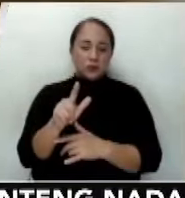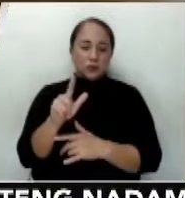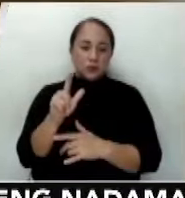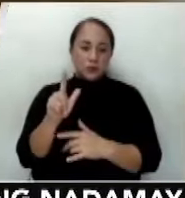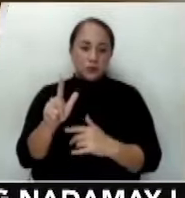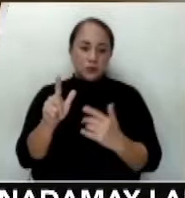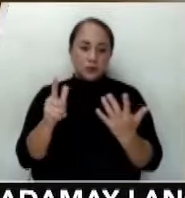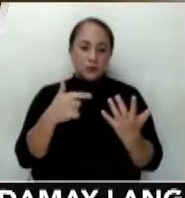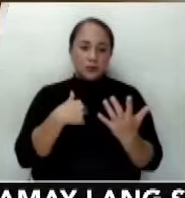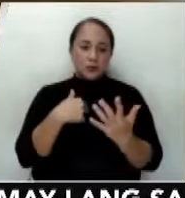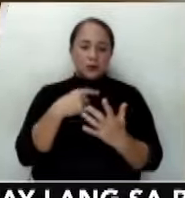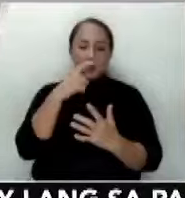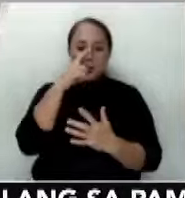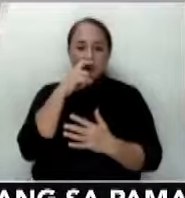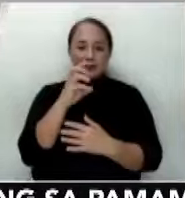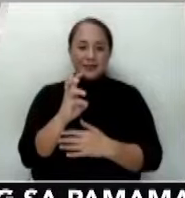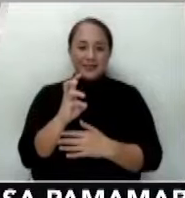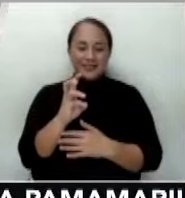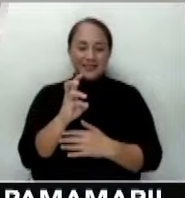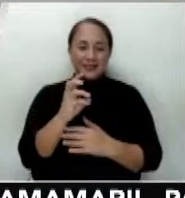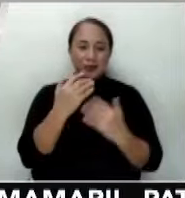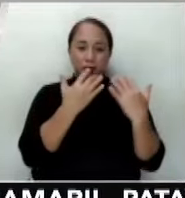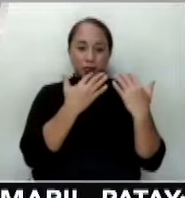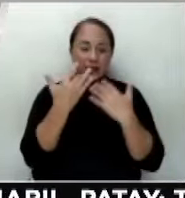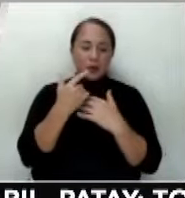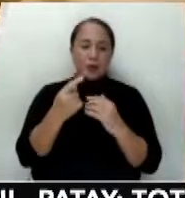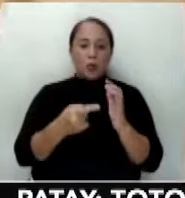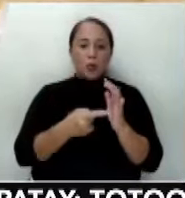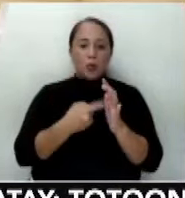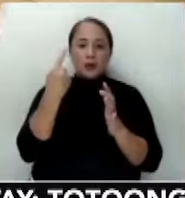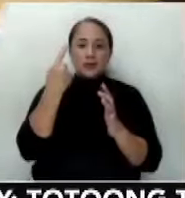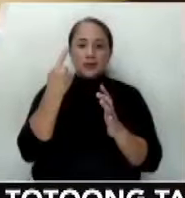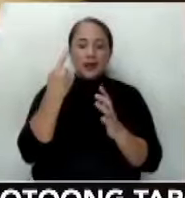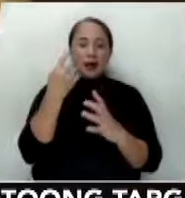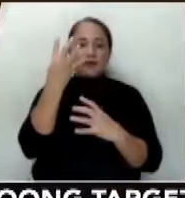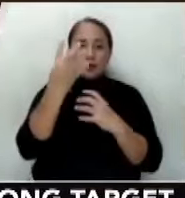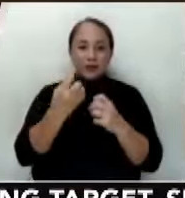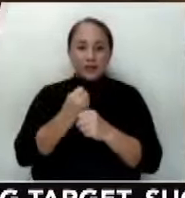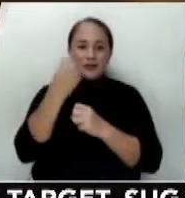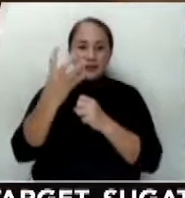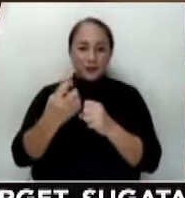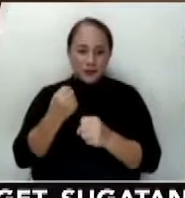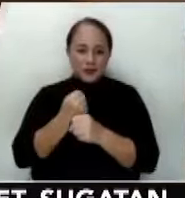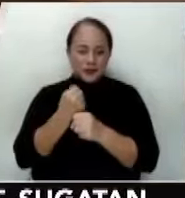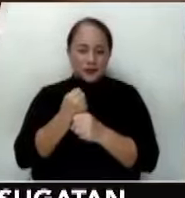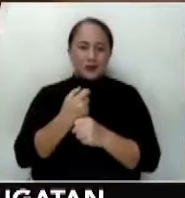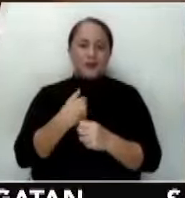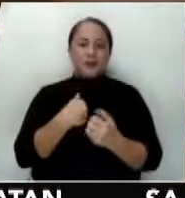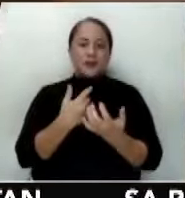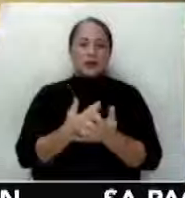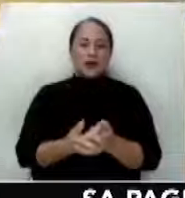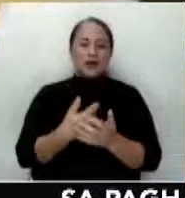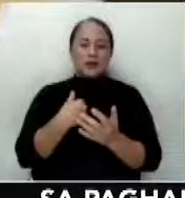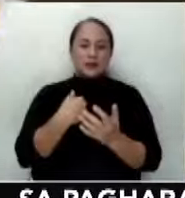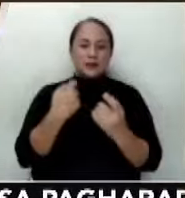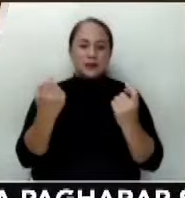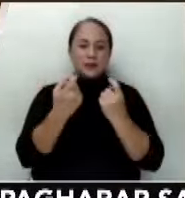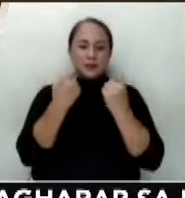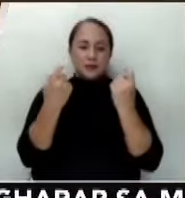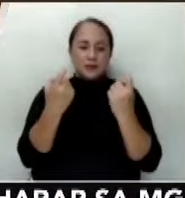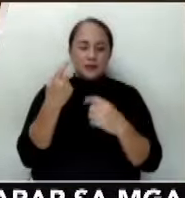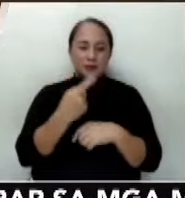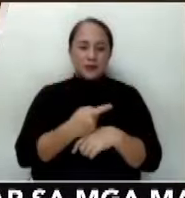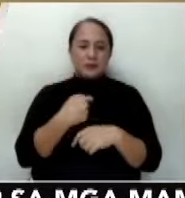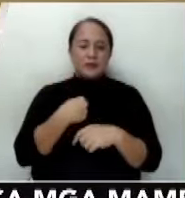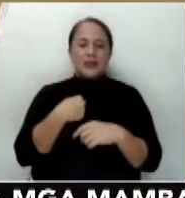old. Dahil ang kanyang mismong birthday, once every 4 years lang kung sumapit. Dalawang araw kada taon si Patricia nagdiriwang ng kanyang kaarawan. Nagse-celebrate na